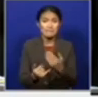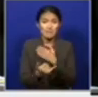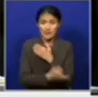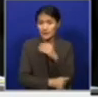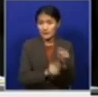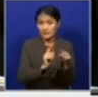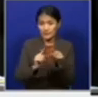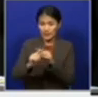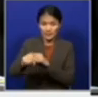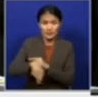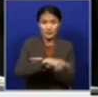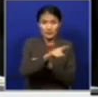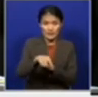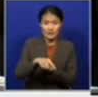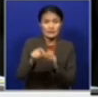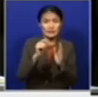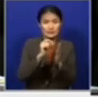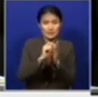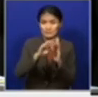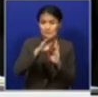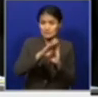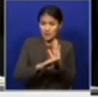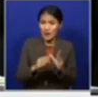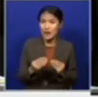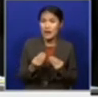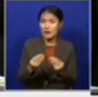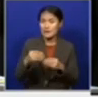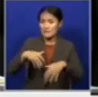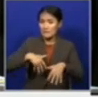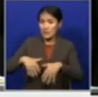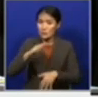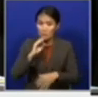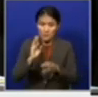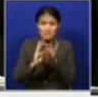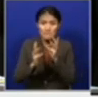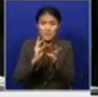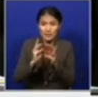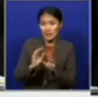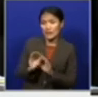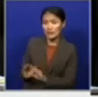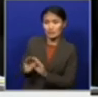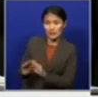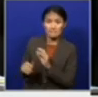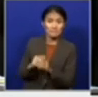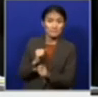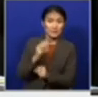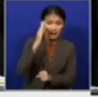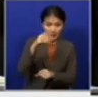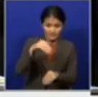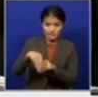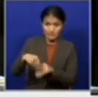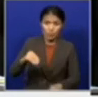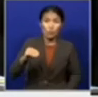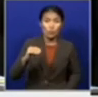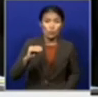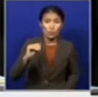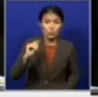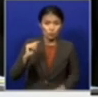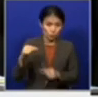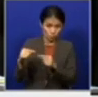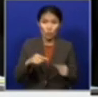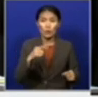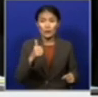เพื่อนำไปปลูกถึงแม้ว่าหน่วยงานรัฐจะบอกว่ายูปอป1991ให้สิทธิประเทศสมาชิกในการเ